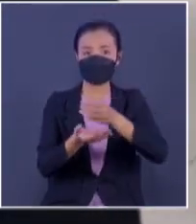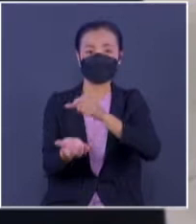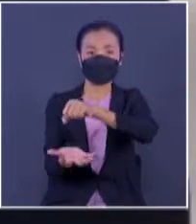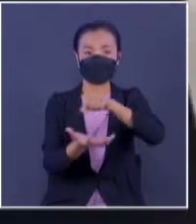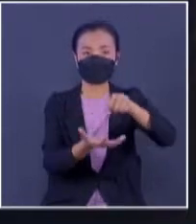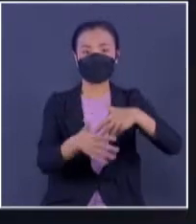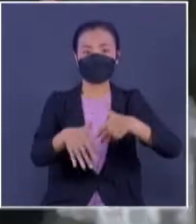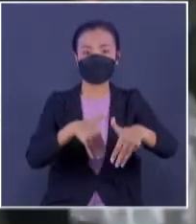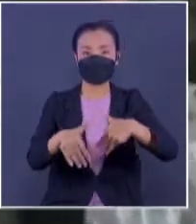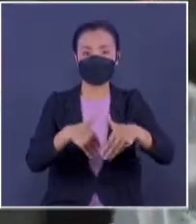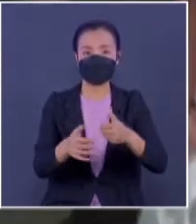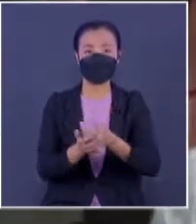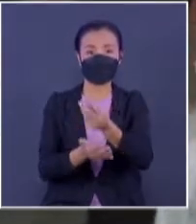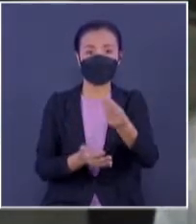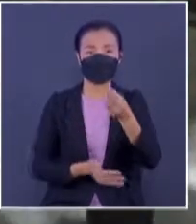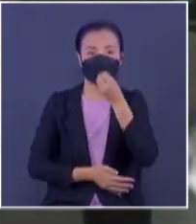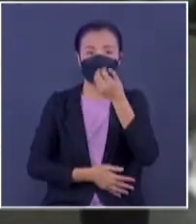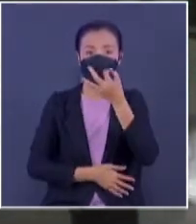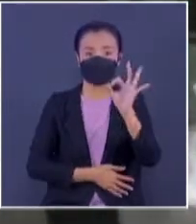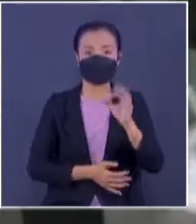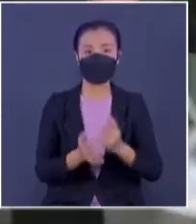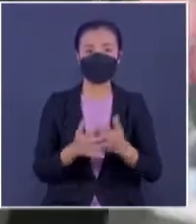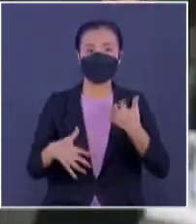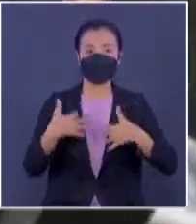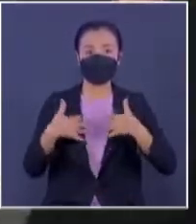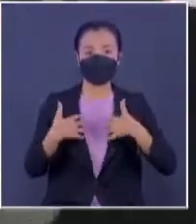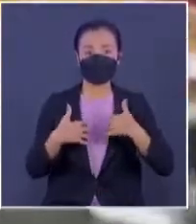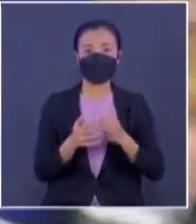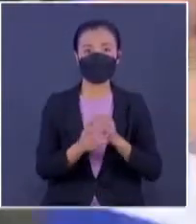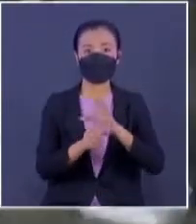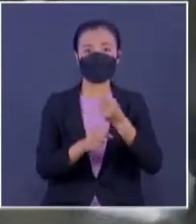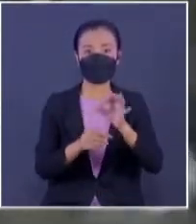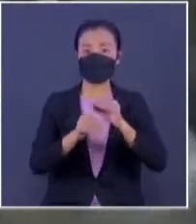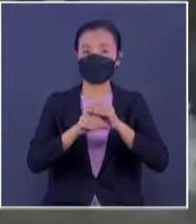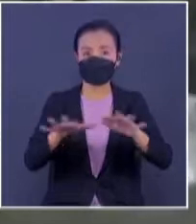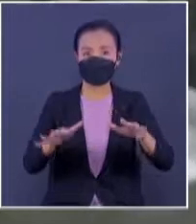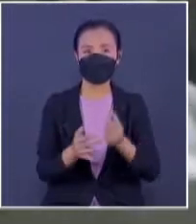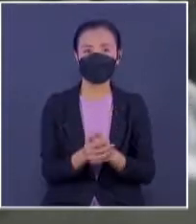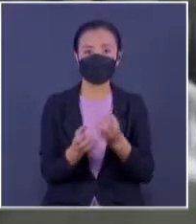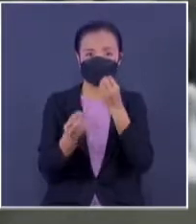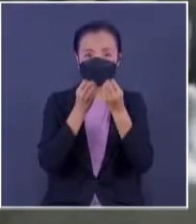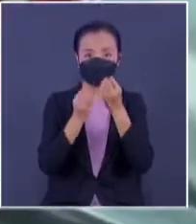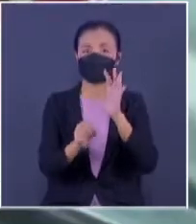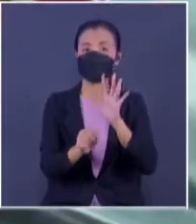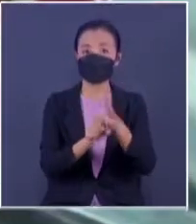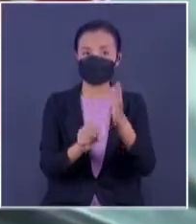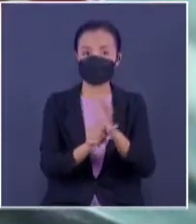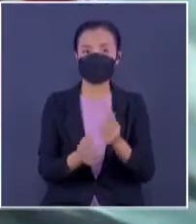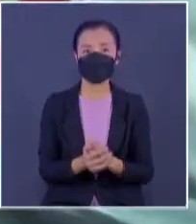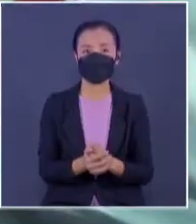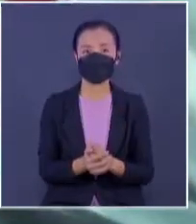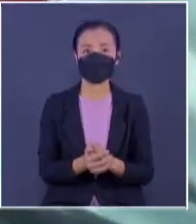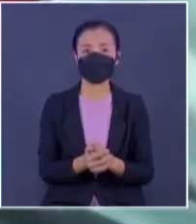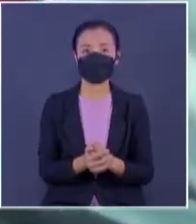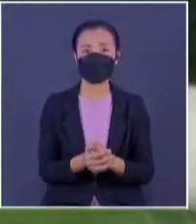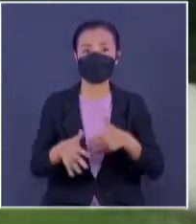ายให้กับชาวบ้านที่ได้รับความเดือดร้อนด้วยค่ะจากการแพร่ระบาดของไวรัสโควิด-19 นะคะก็ทำให้ขาดแคลนในเรื่องของอาหารการกินค่ะซึ่งก็มีประชา